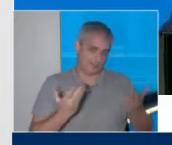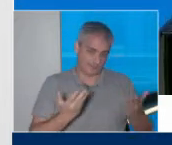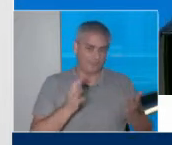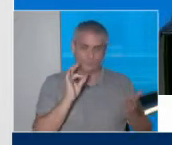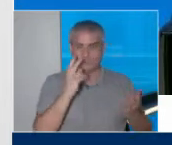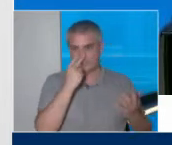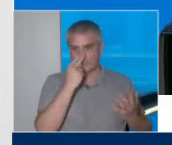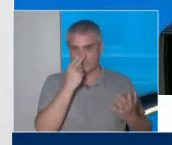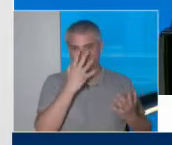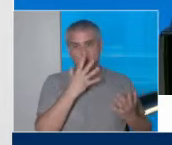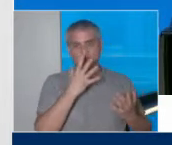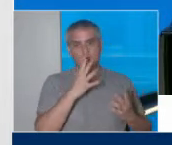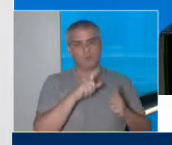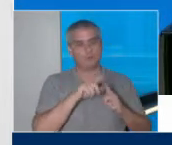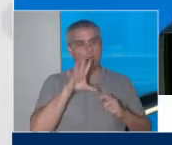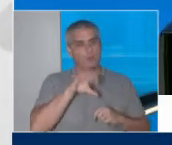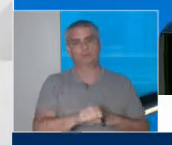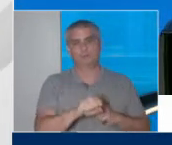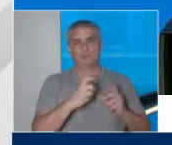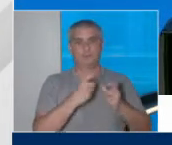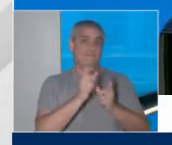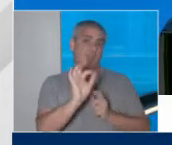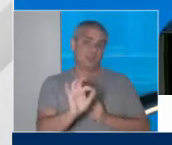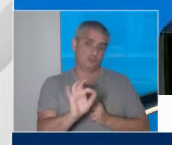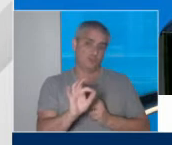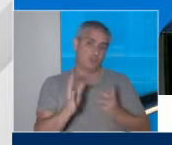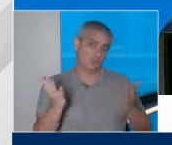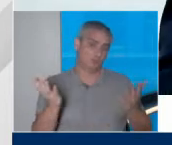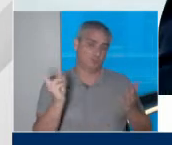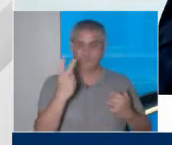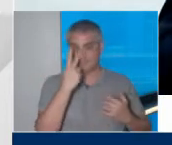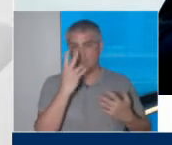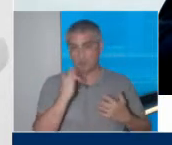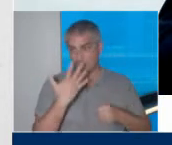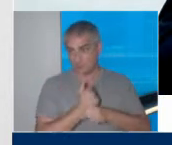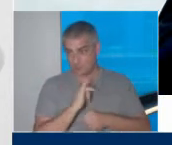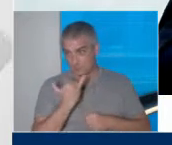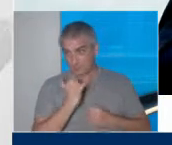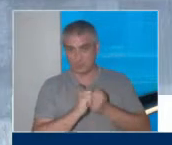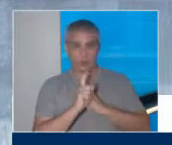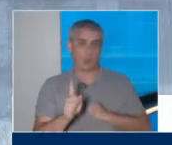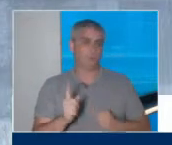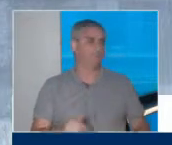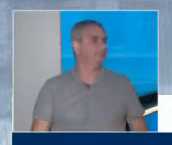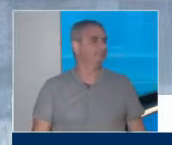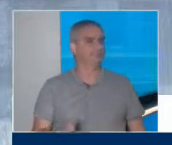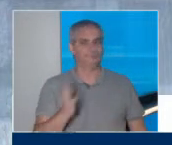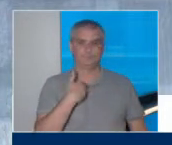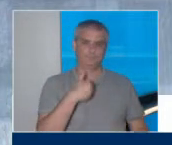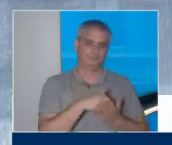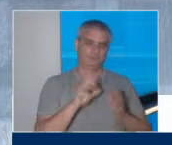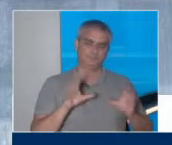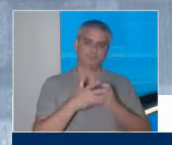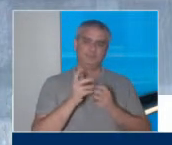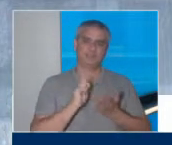כדי לנסות לקחת ולנגוס במפלגה שלו, כן, וגם זה צריך לראות אם זה יעבוד או לא. אז בואי נמשיך באמת, היום כנס